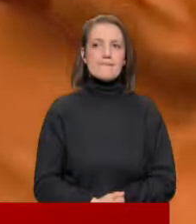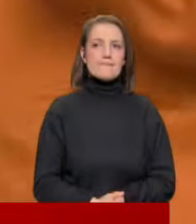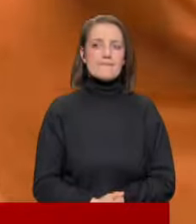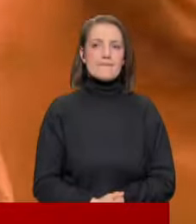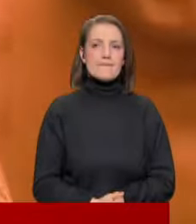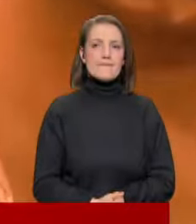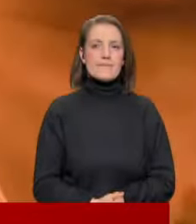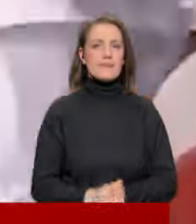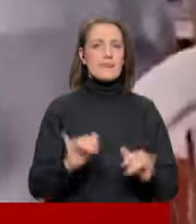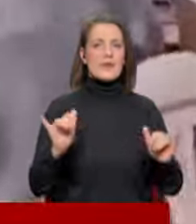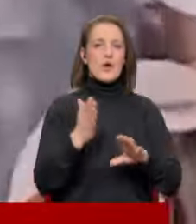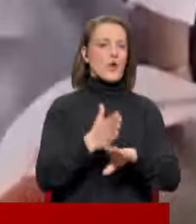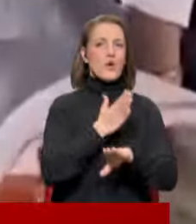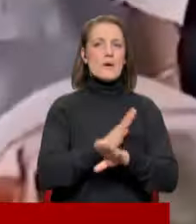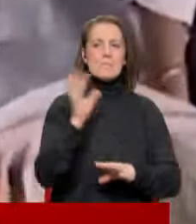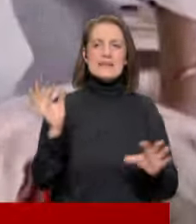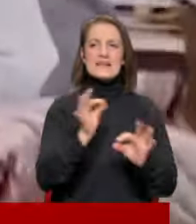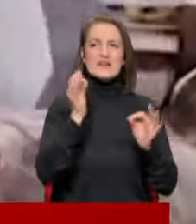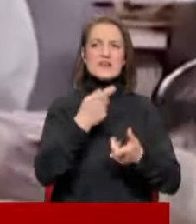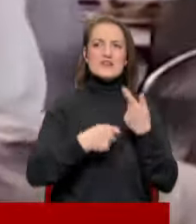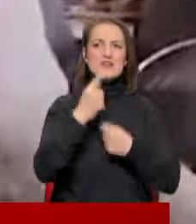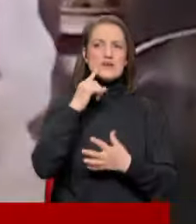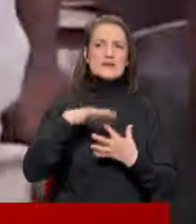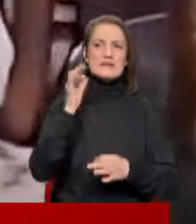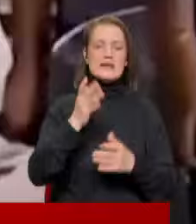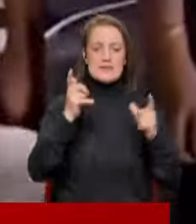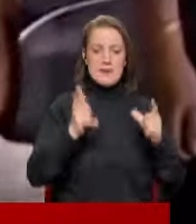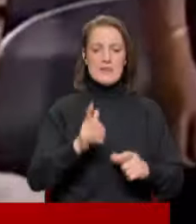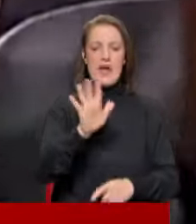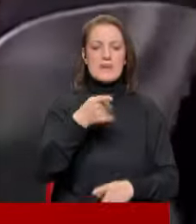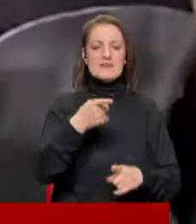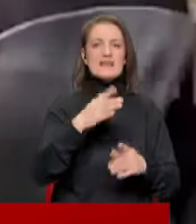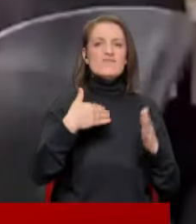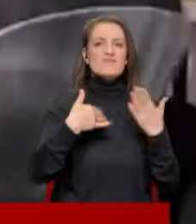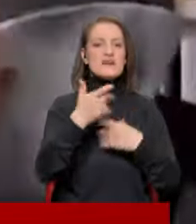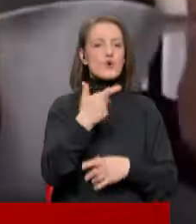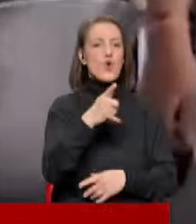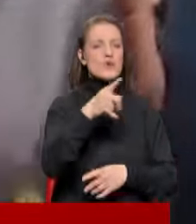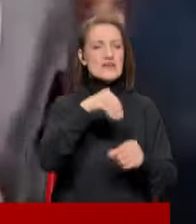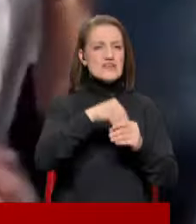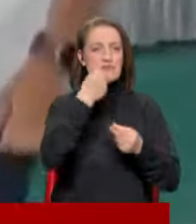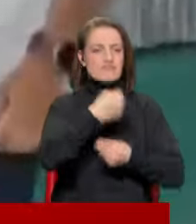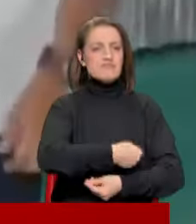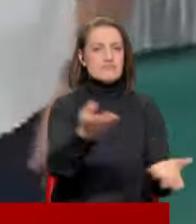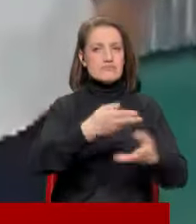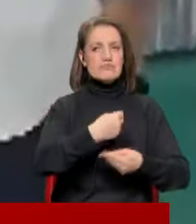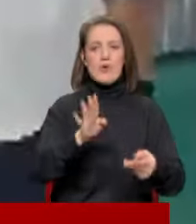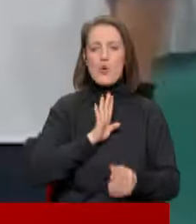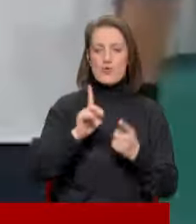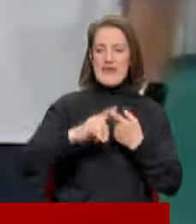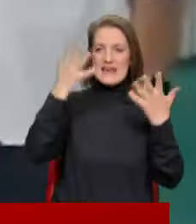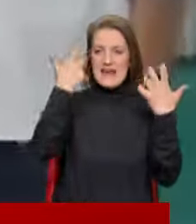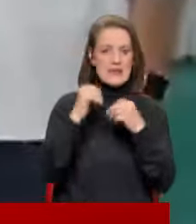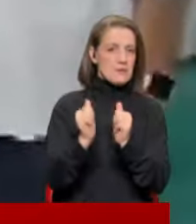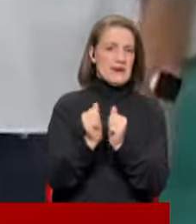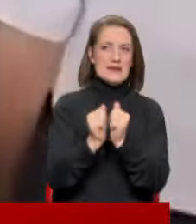istendi Parti öncesinde Milyarder iş insanı memleketinde 50 binden fazla köylü için ziyafet düzenledi oğlu ve geliniyle